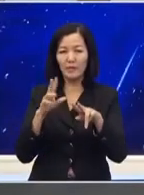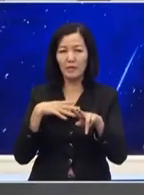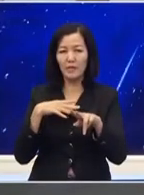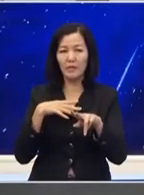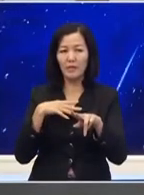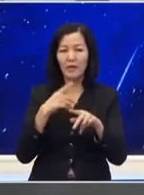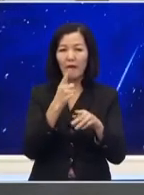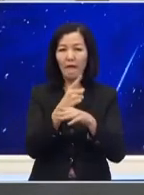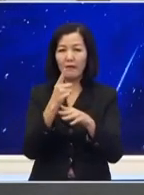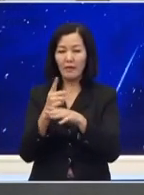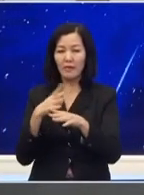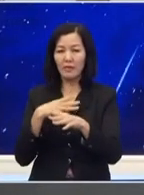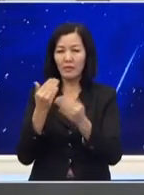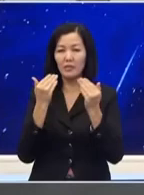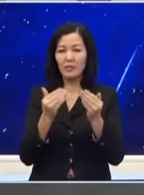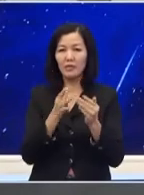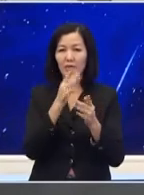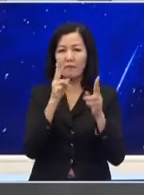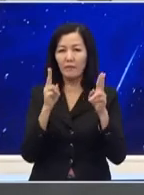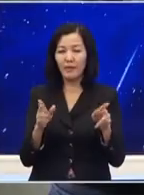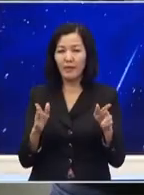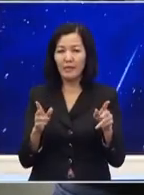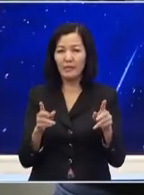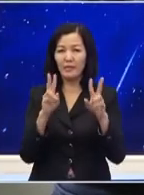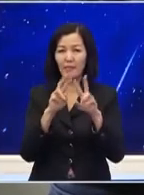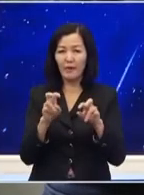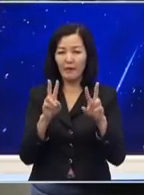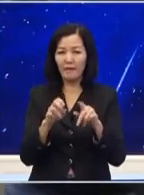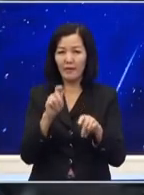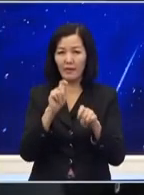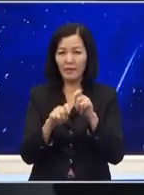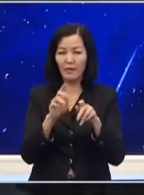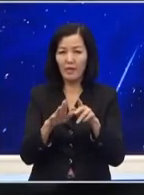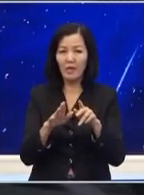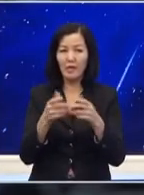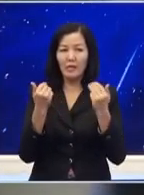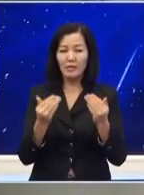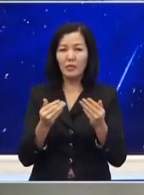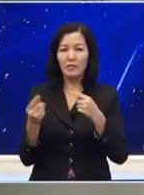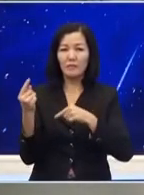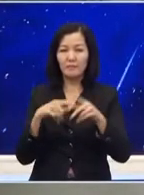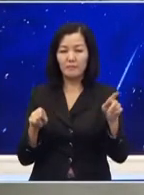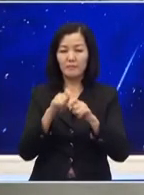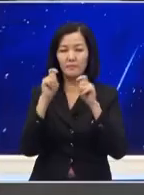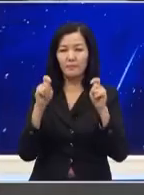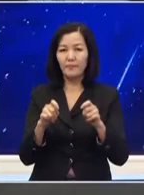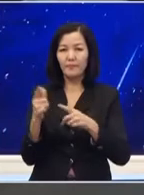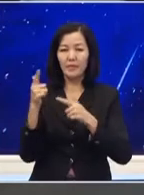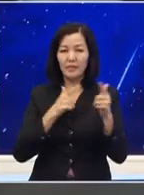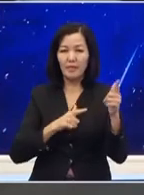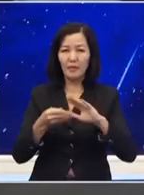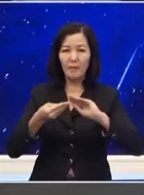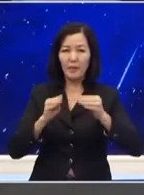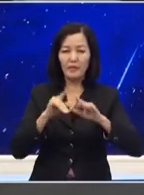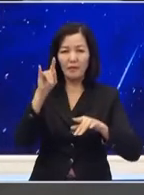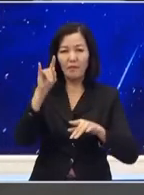ее ограничения и периодические проверки. Взамен – возможность заниматься стоящим делом. В его случае – изготовление